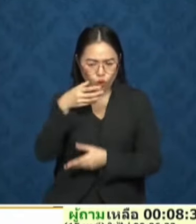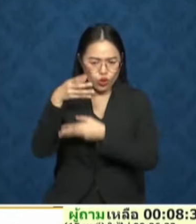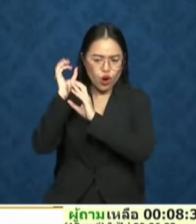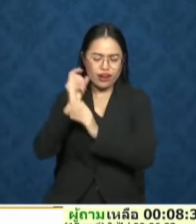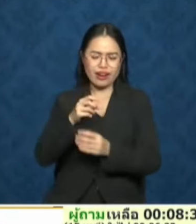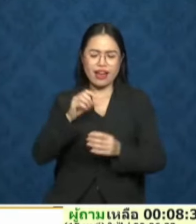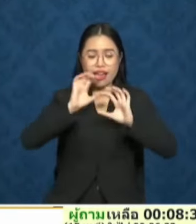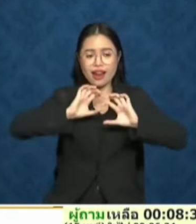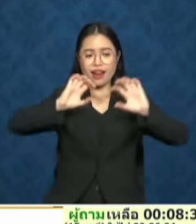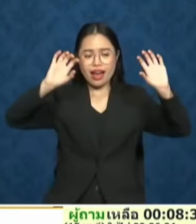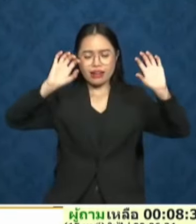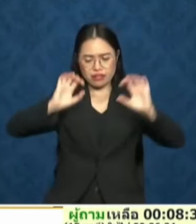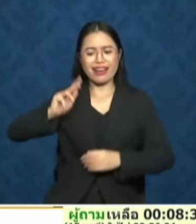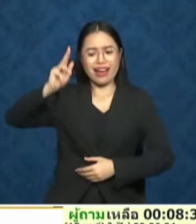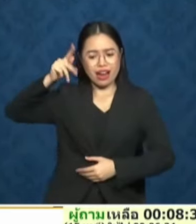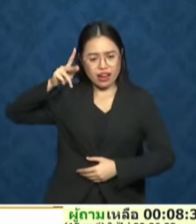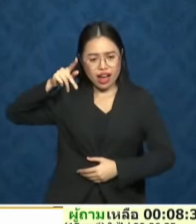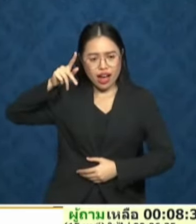บเพะ